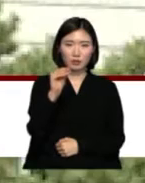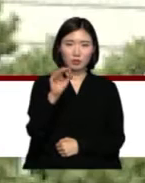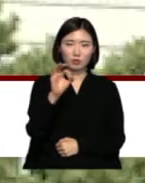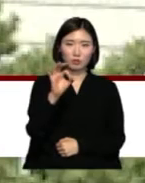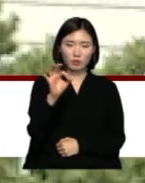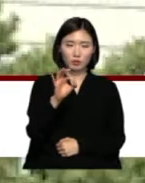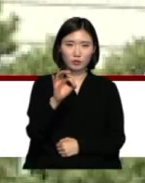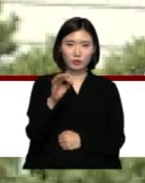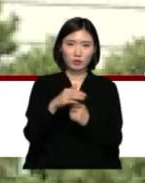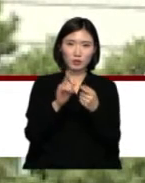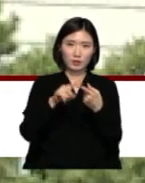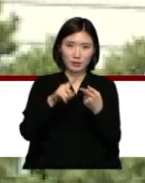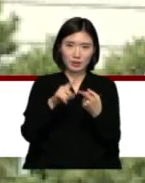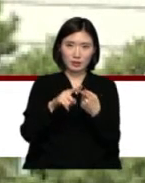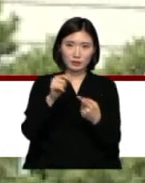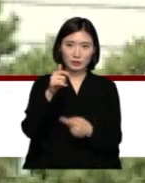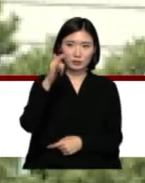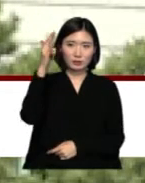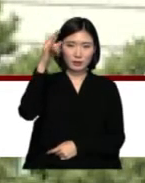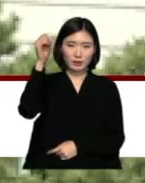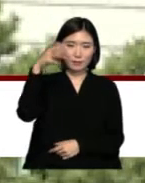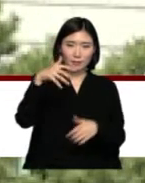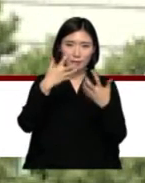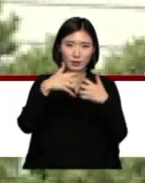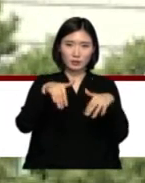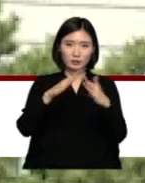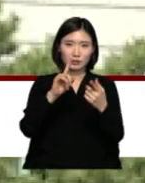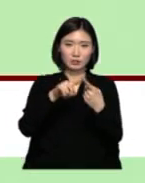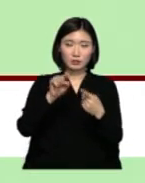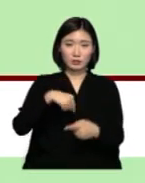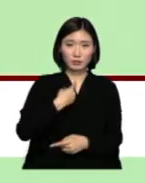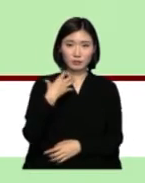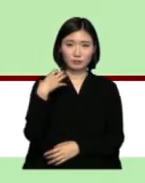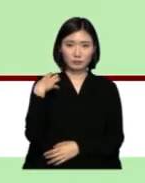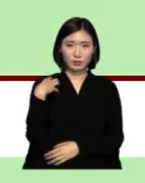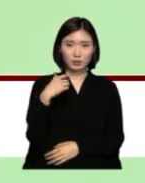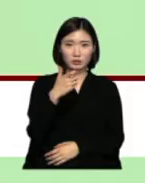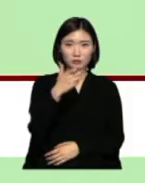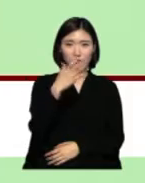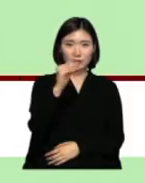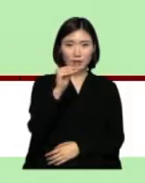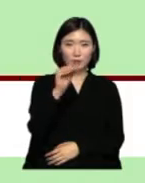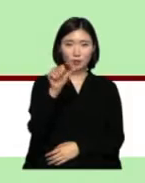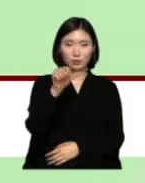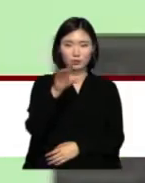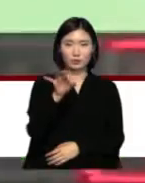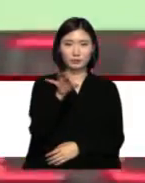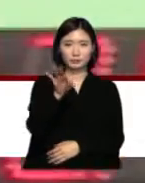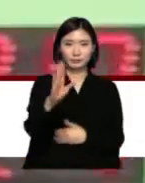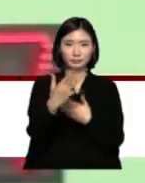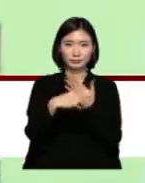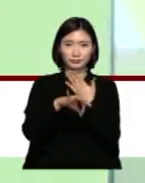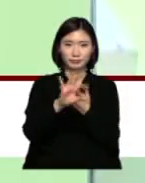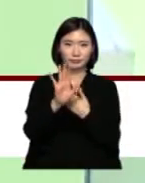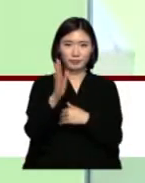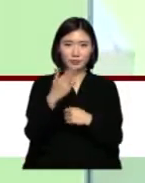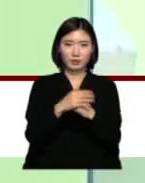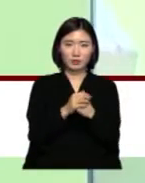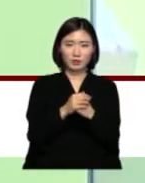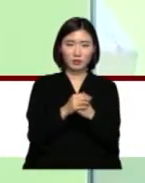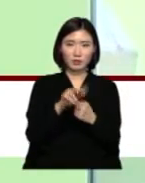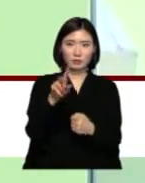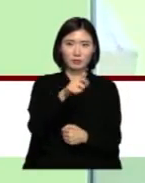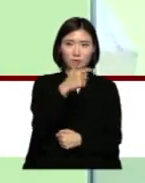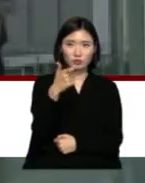260 와트 미니 태양광 을 설치하는 주민은 자기 부담금 으로 14만 5천 원만 내면 됩니다 노원구는